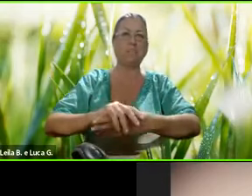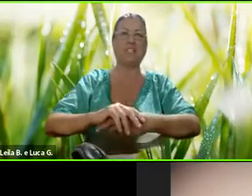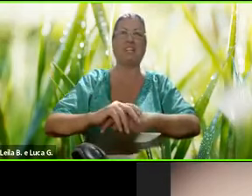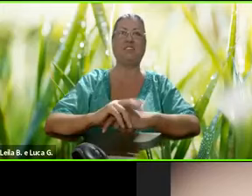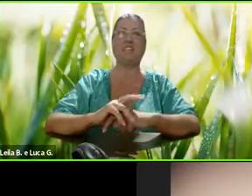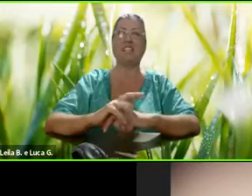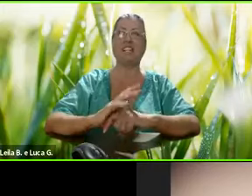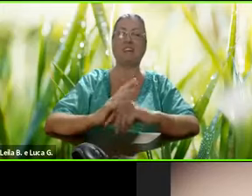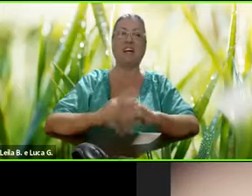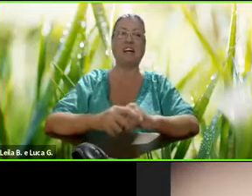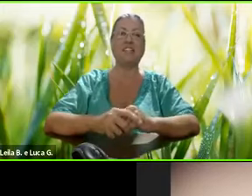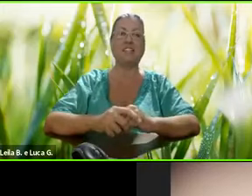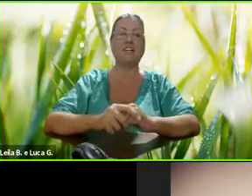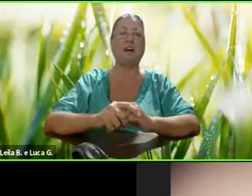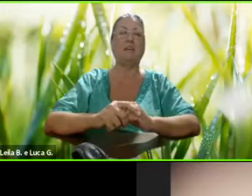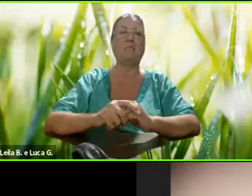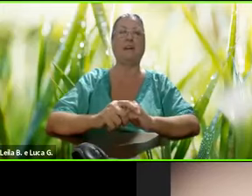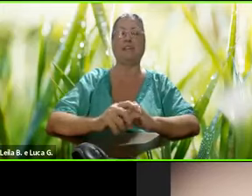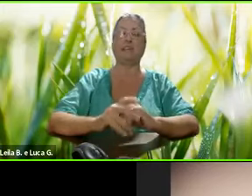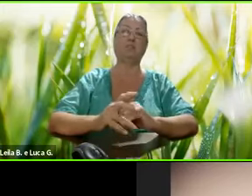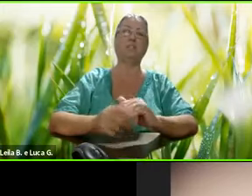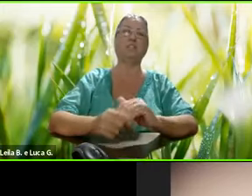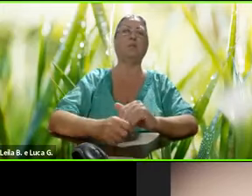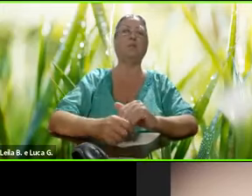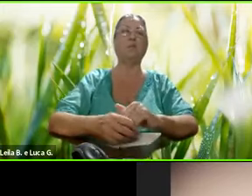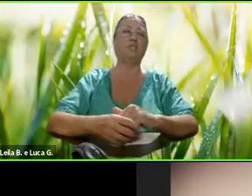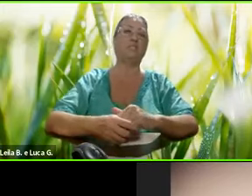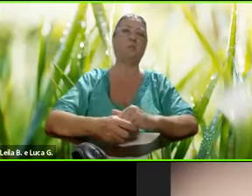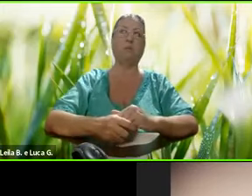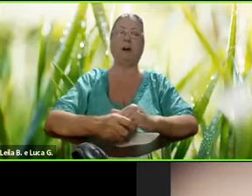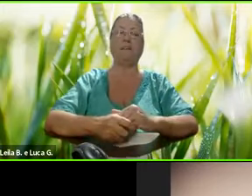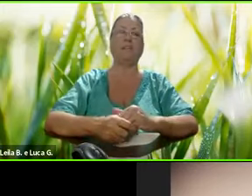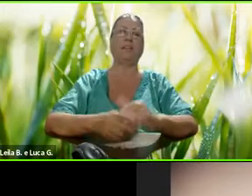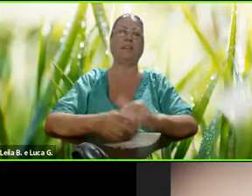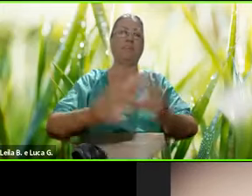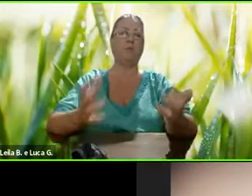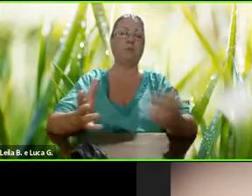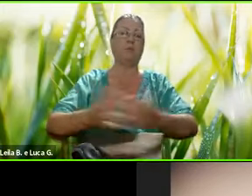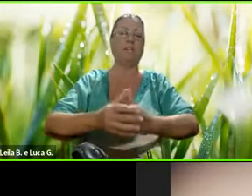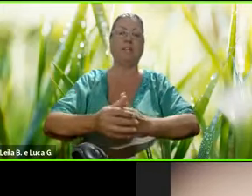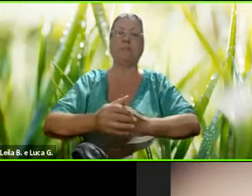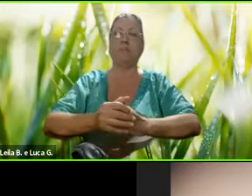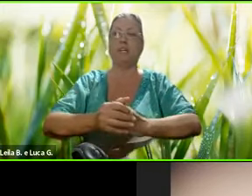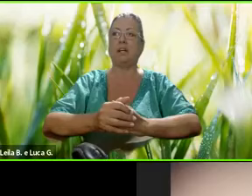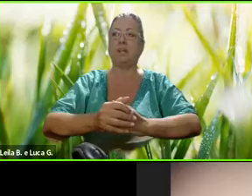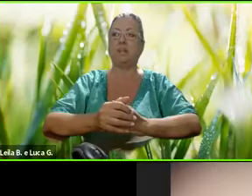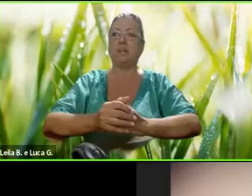alcuni posti la gente sta in vacanza, ma noi comunque siamo qua, che poi